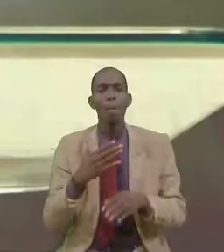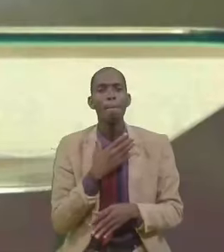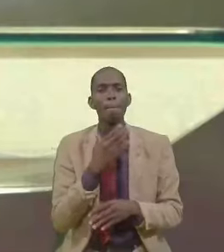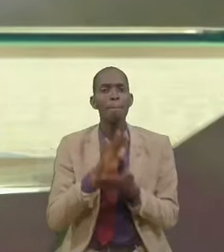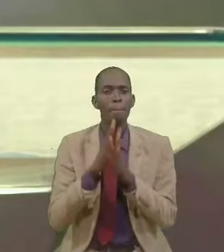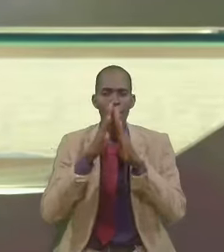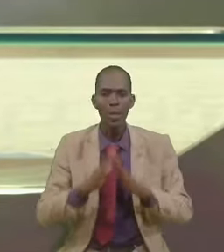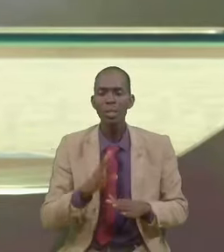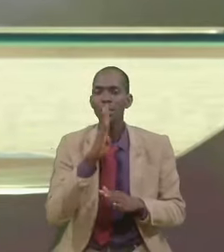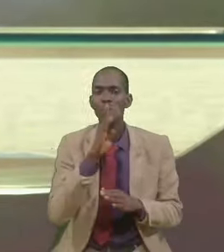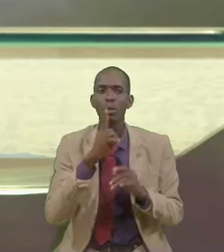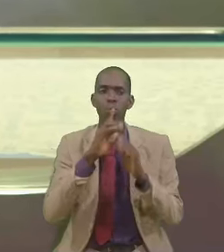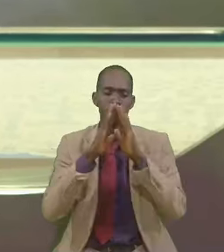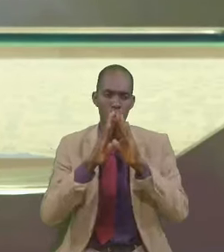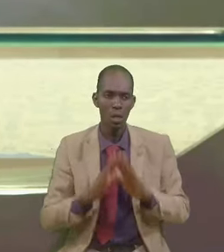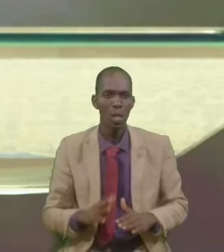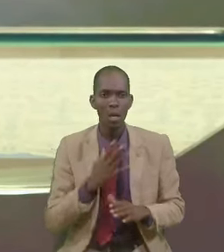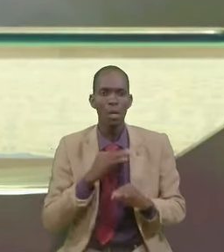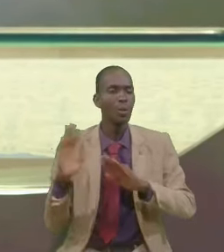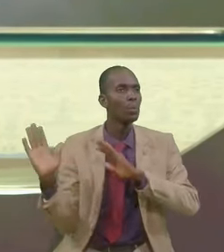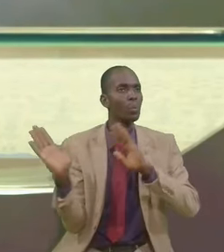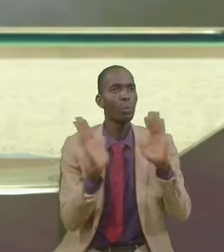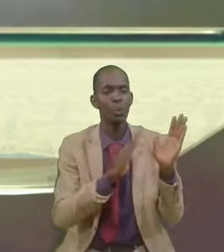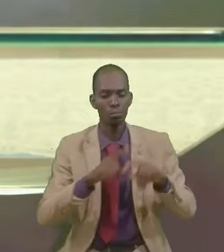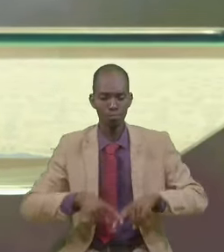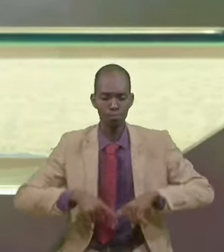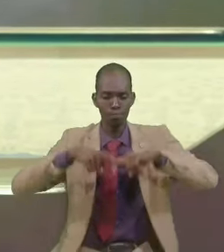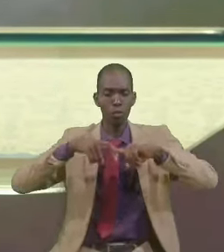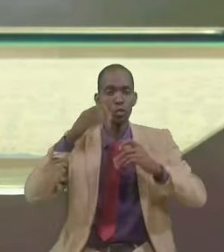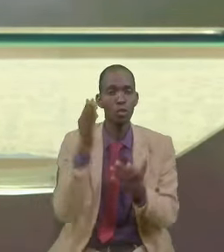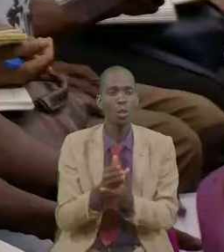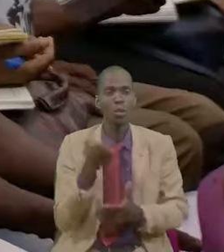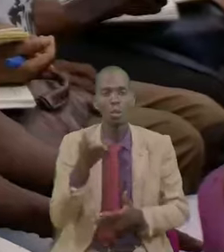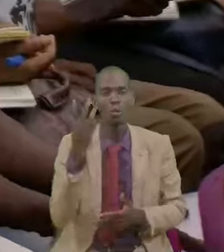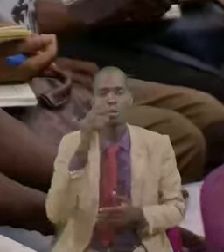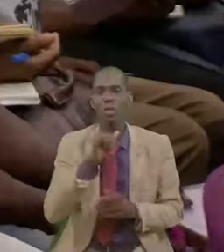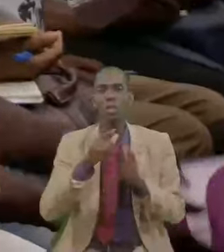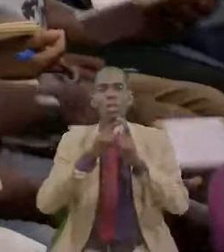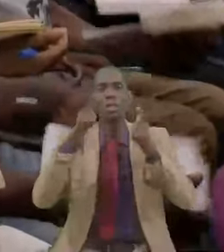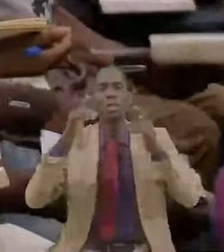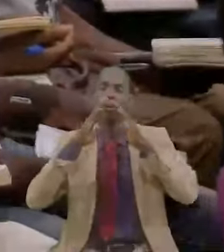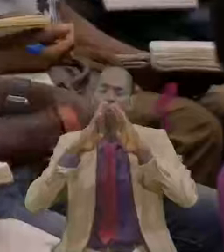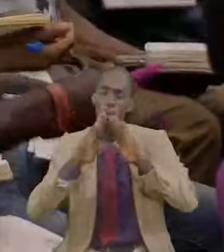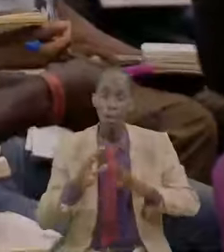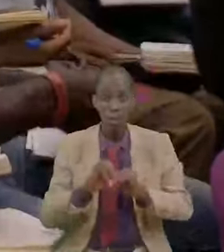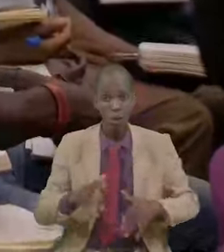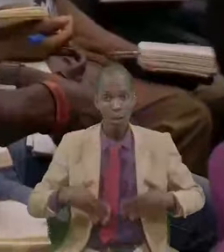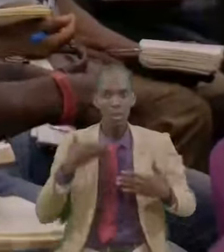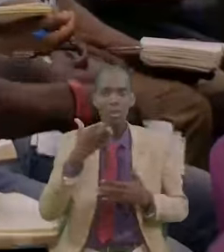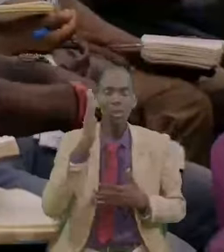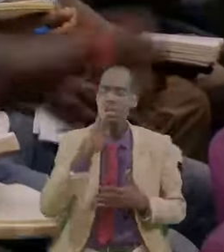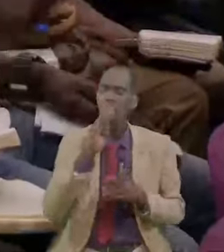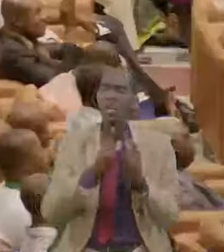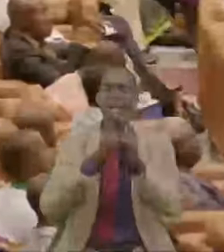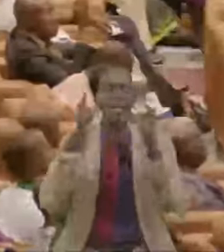vent cessa. Il y eut un grand calme. Dans votre vie, il y aura un grand